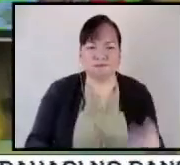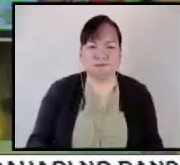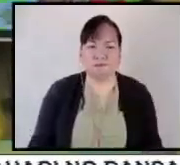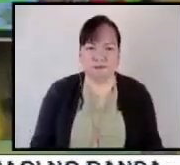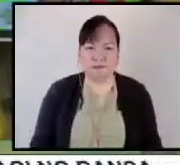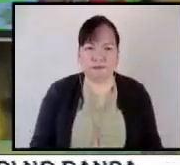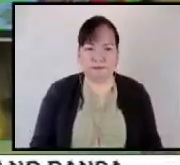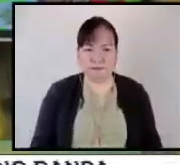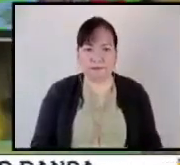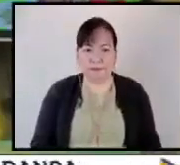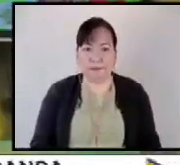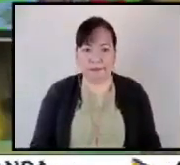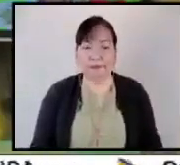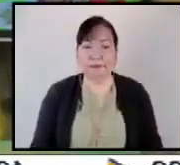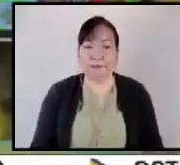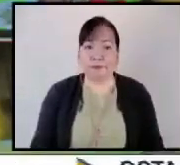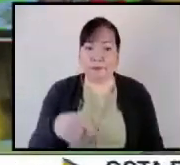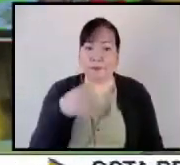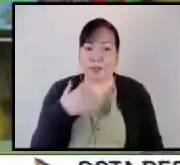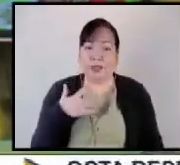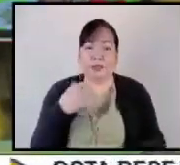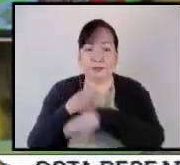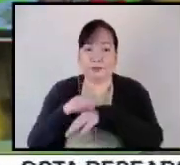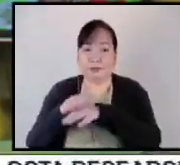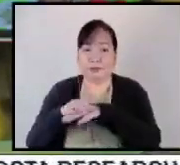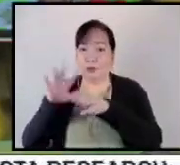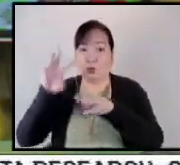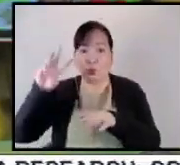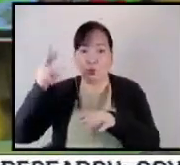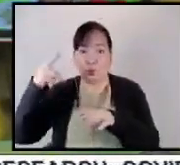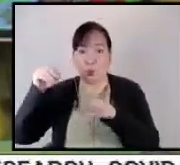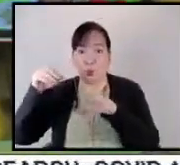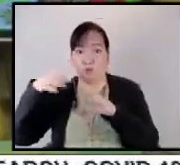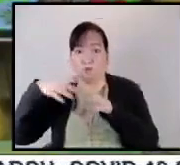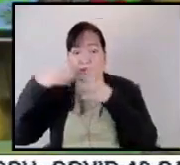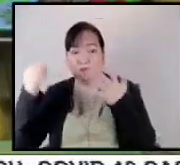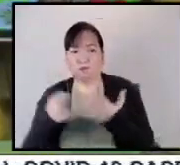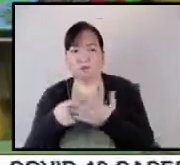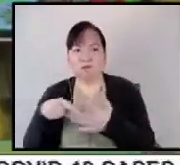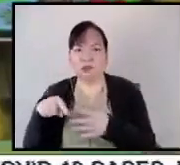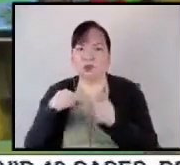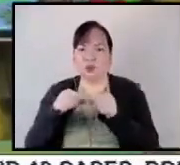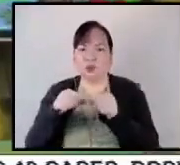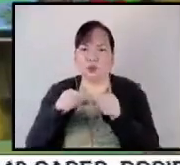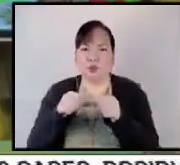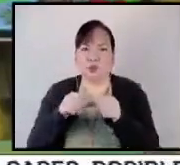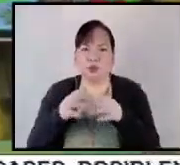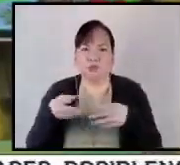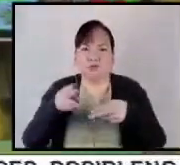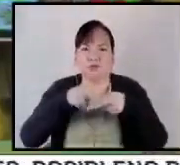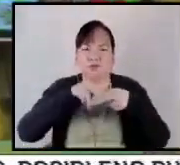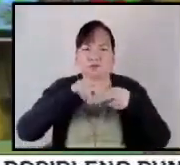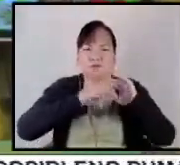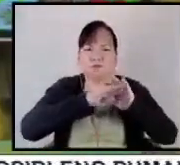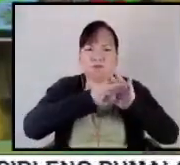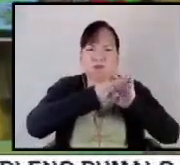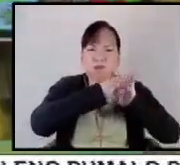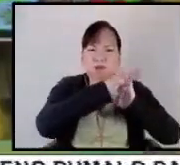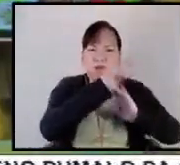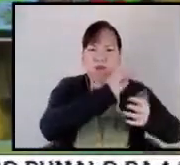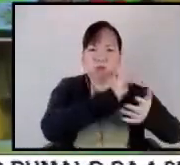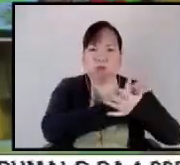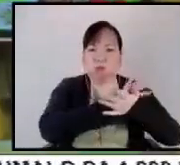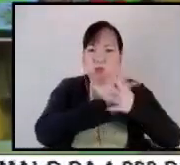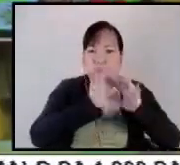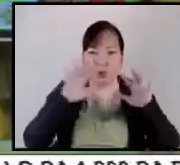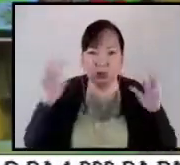kumakanta sa labas ng bansa, nagbabala ang World Health Organization sa walang patid na paglobo ng kaso ng COVID-19 worldwide